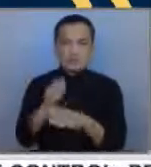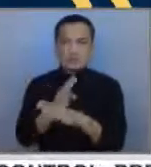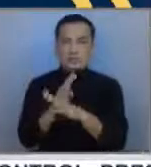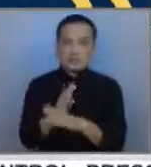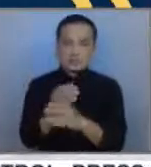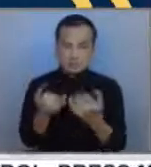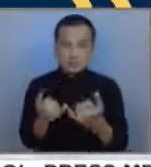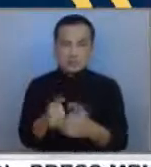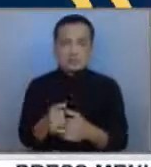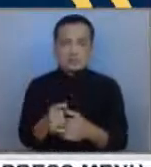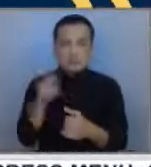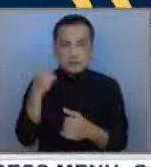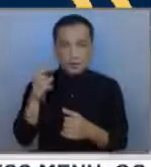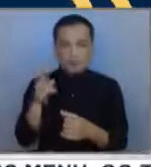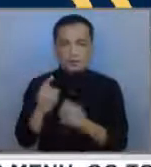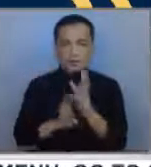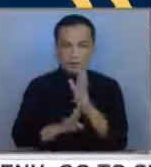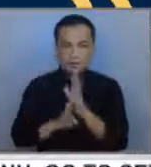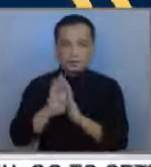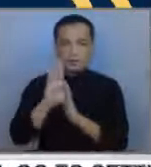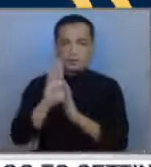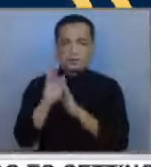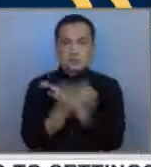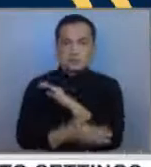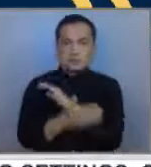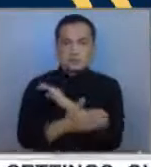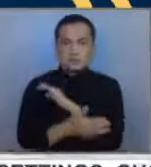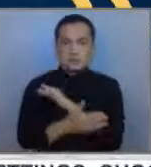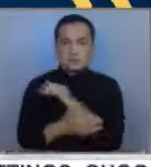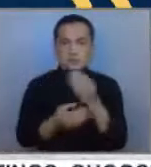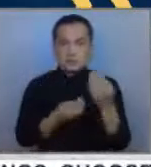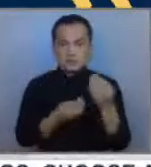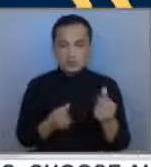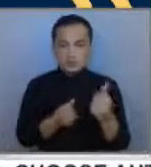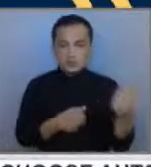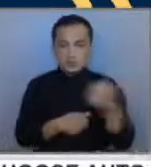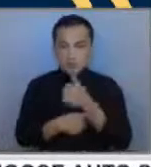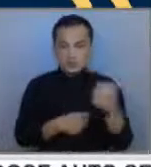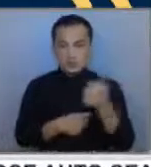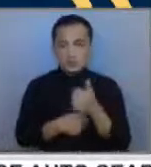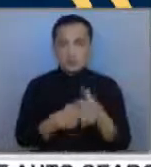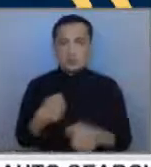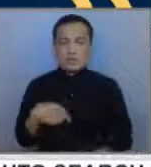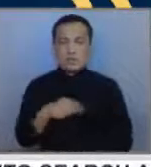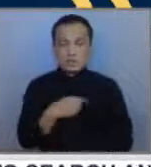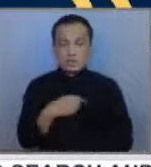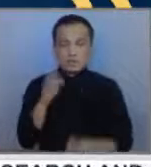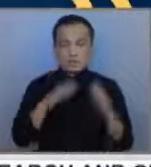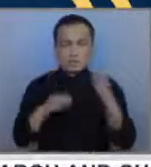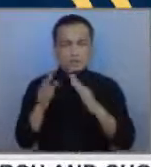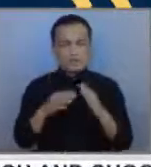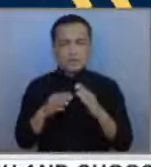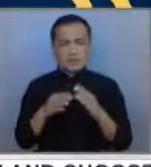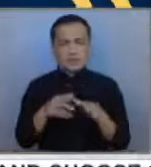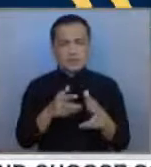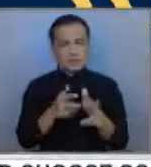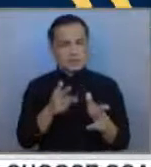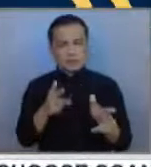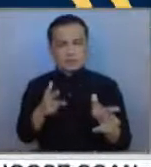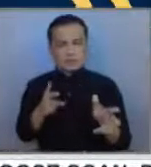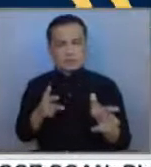sa pag-uunlad ng bansa natin. Ang solusyon po sa transportation sa ating mga problema sa traffic ay hindi po yung pagdami